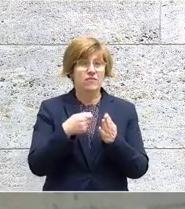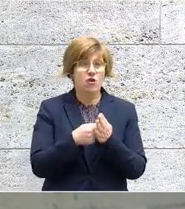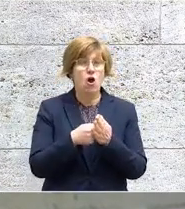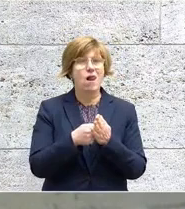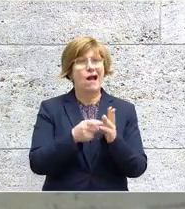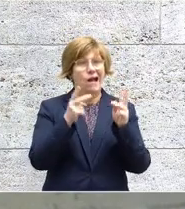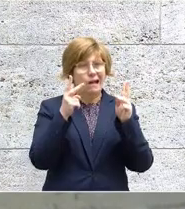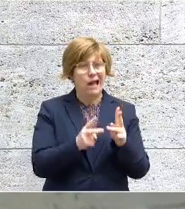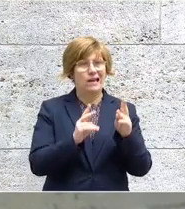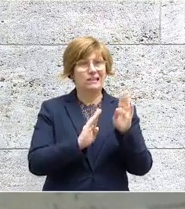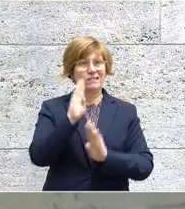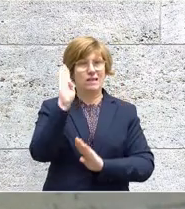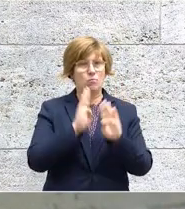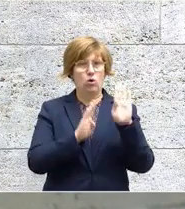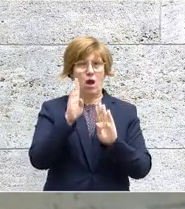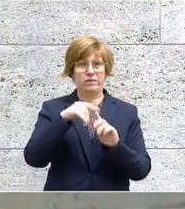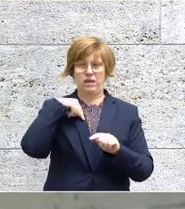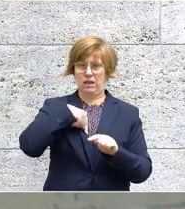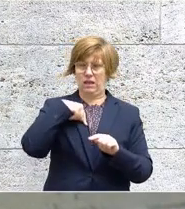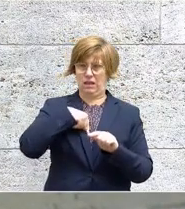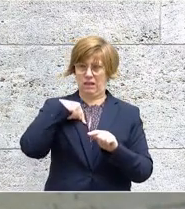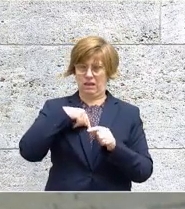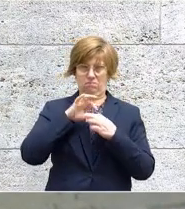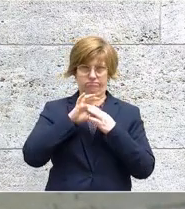Recht und Demokratie verpflichtet ist.